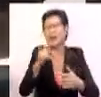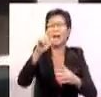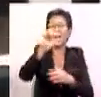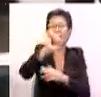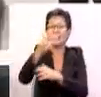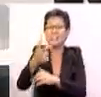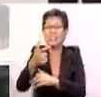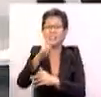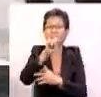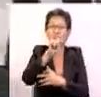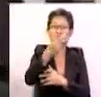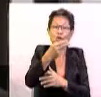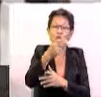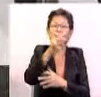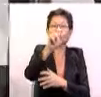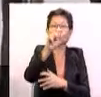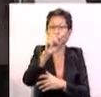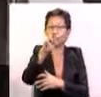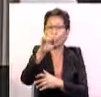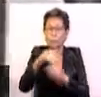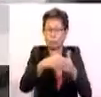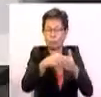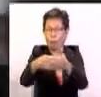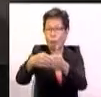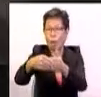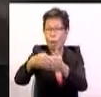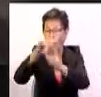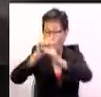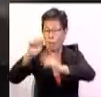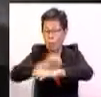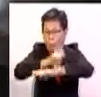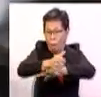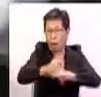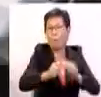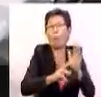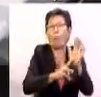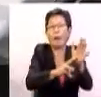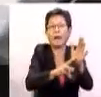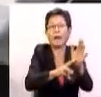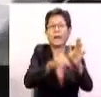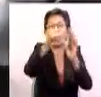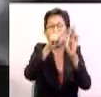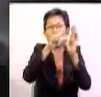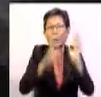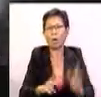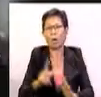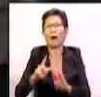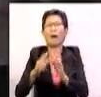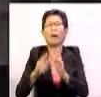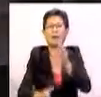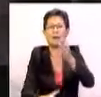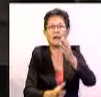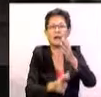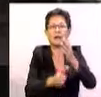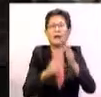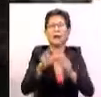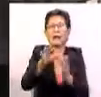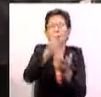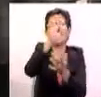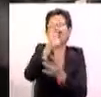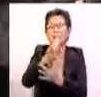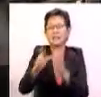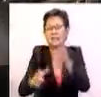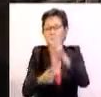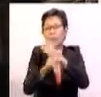Tommy Thomas mengetuai pasukan pendakwaan yang dibarisi peguam kanan yang dilantik sebagai timbalan pendakwa raya